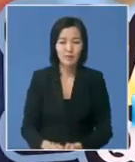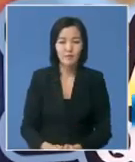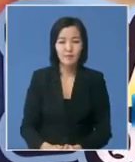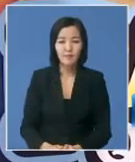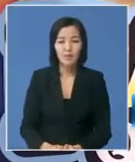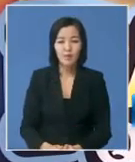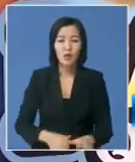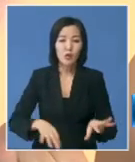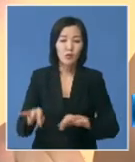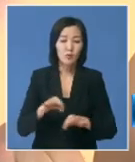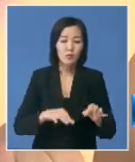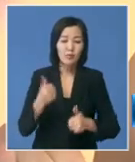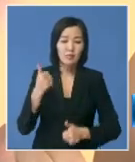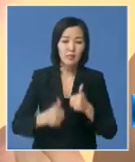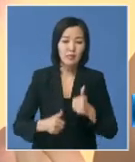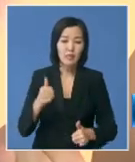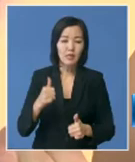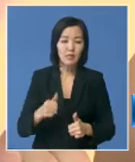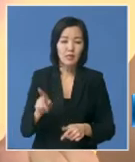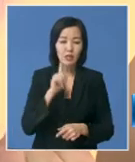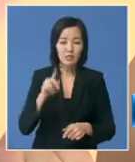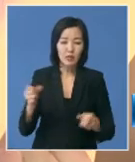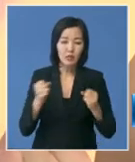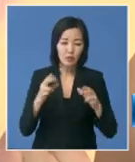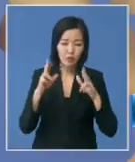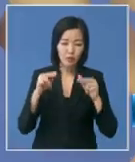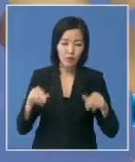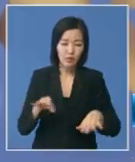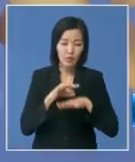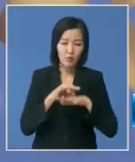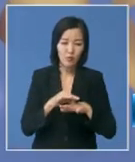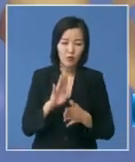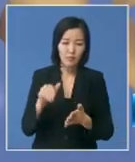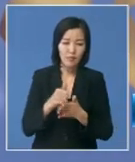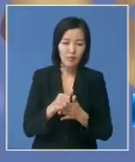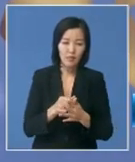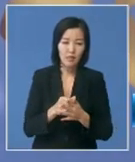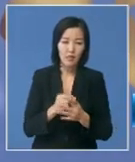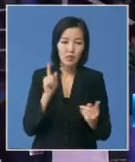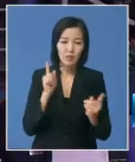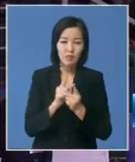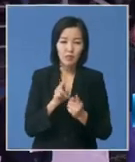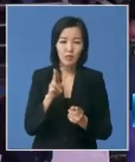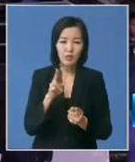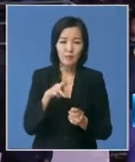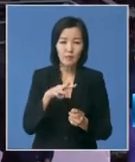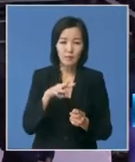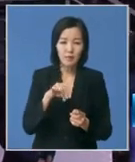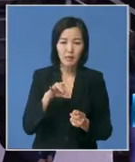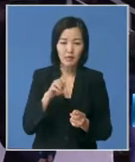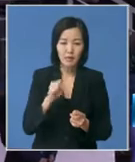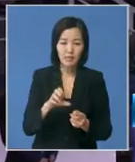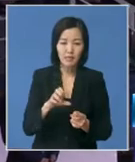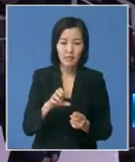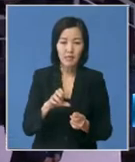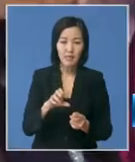Патриот Қазақстан жобасының финалы жастар спорт сарайында болды. Турнирдің басты жекпе-жегі Қаратал ауданының өкілі Мирас Ертанов пен Райымбек